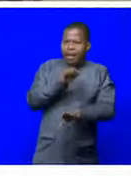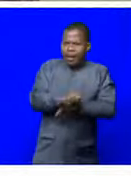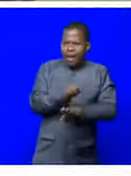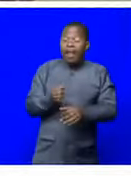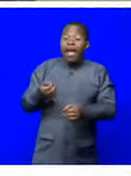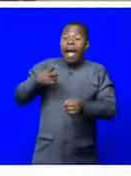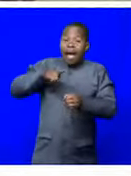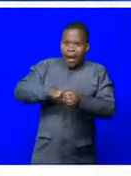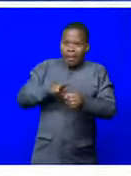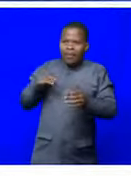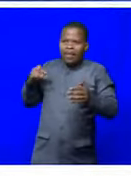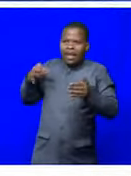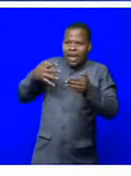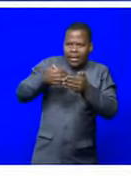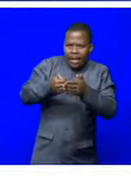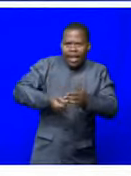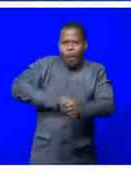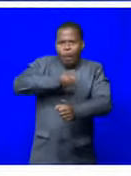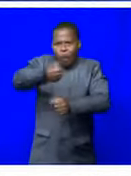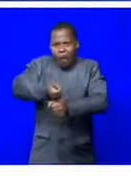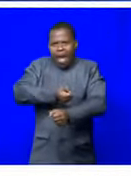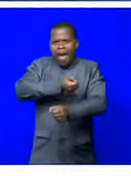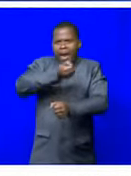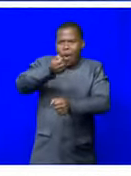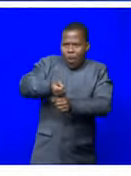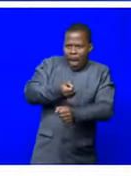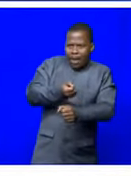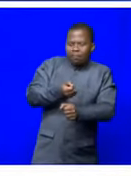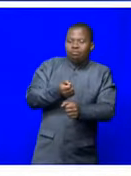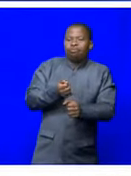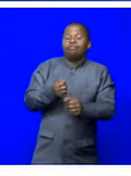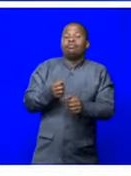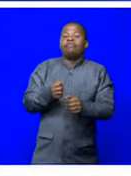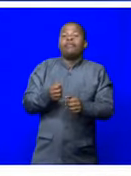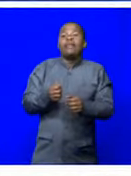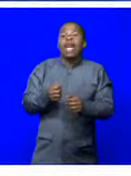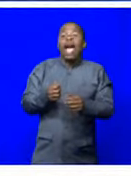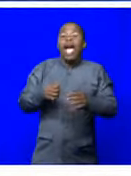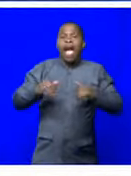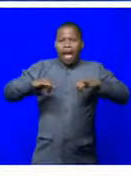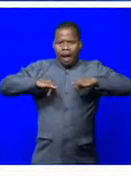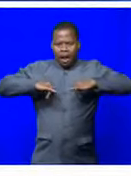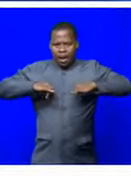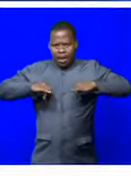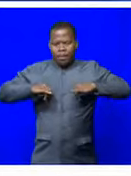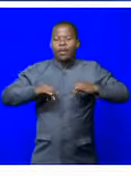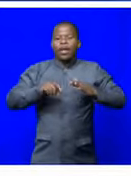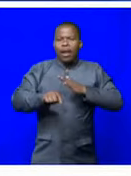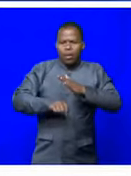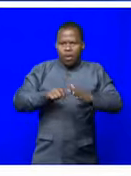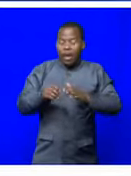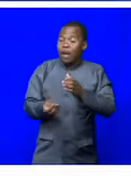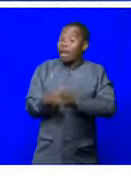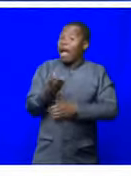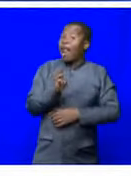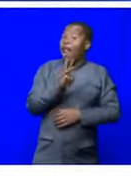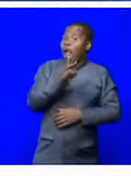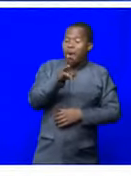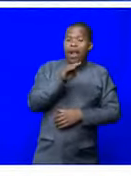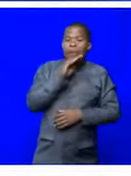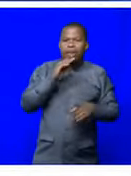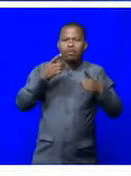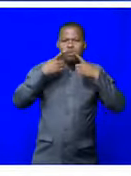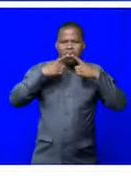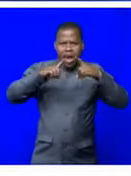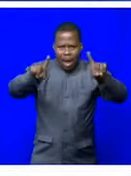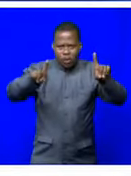sesikusebentile ke lokunengi kwakhona sekusemgceni kungakho ke sesinesibindi sekutawumemetela esiveni kwekuthi lo